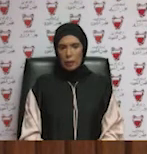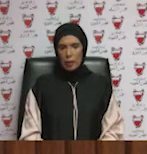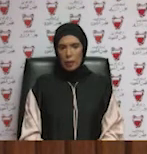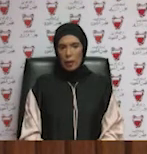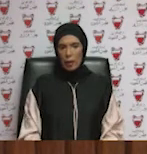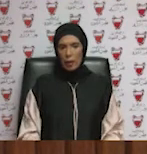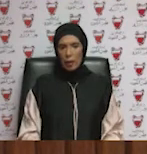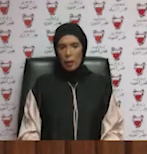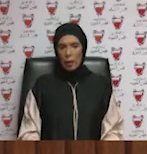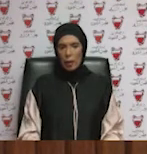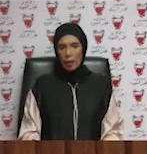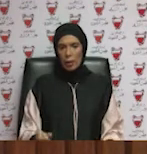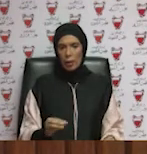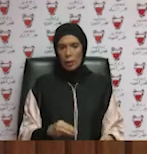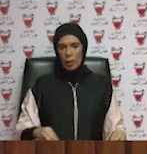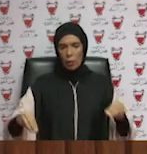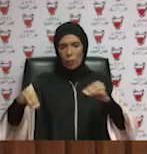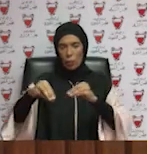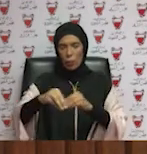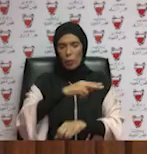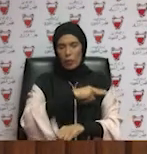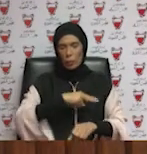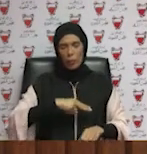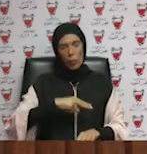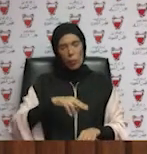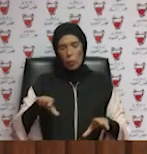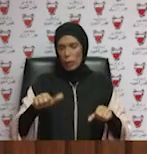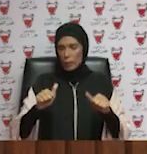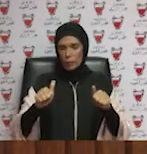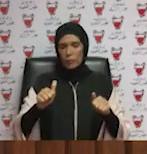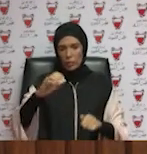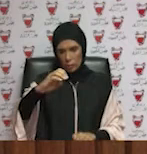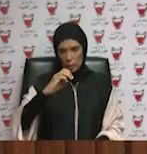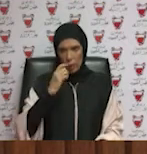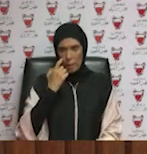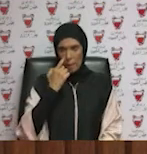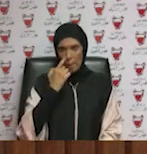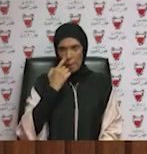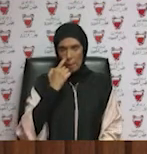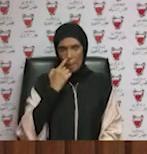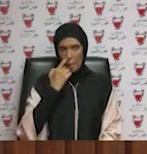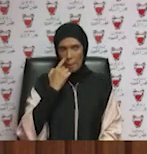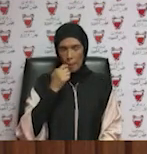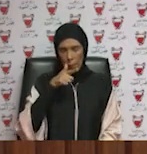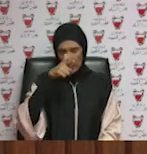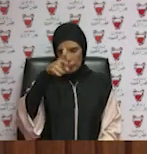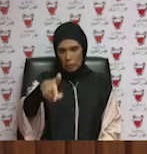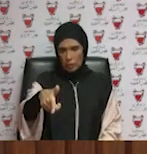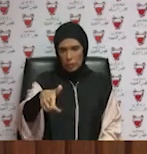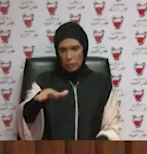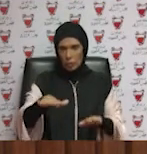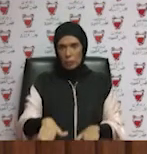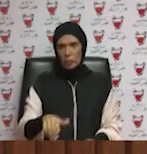إلى سعادة العضو صباح سالم الدوسري، وهذا مجرد إخطار